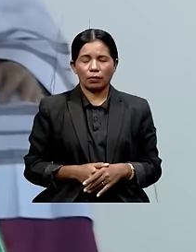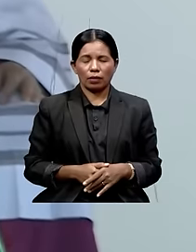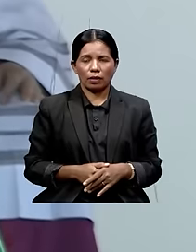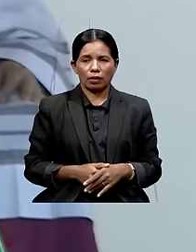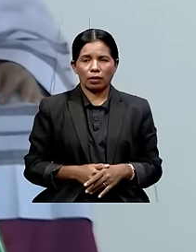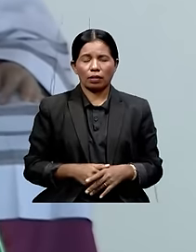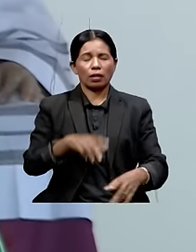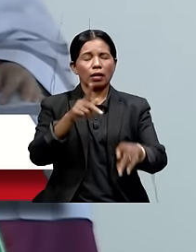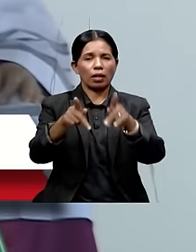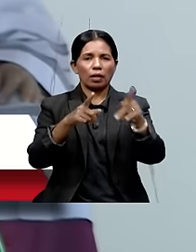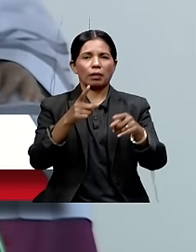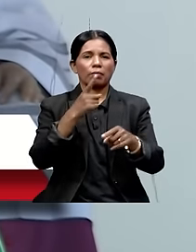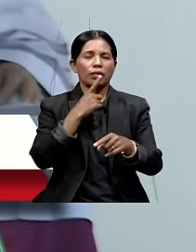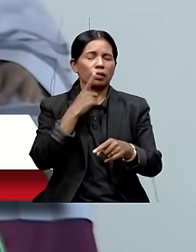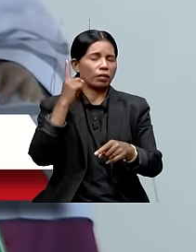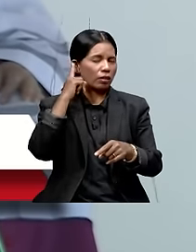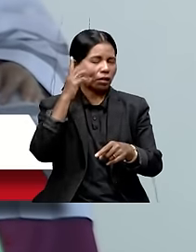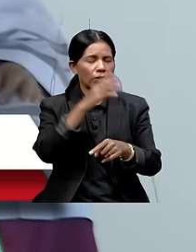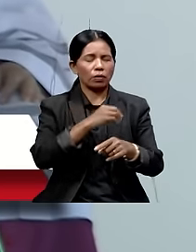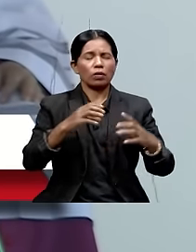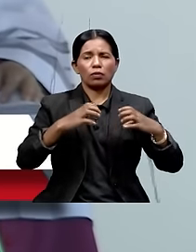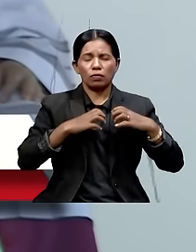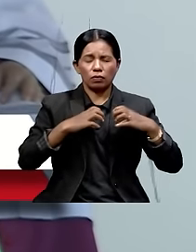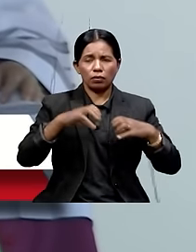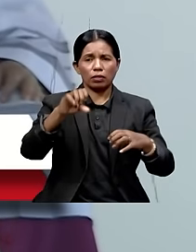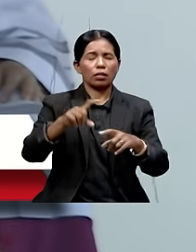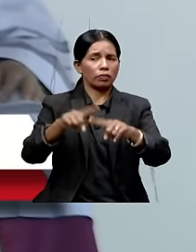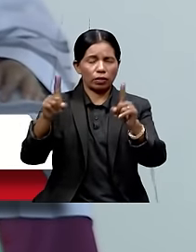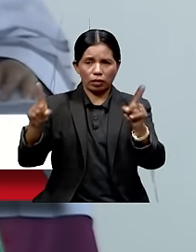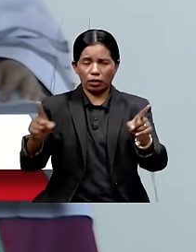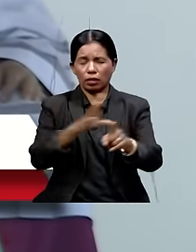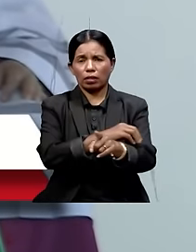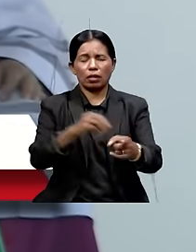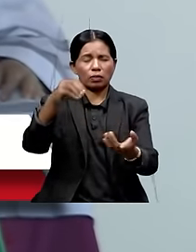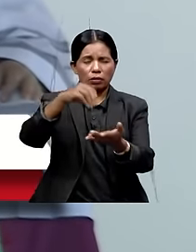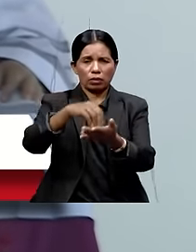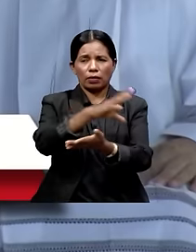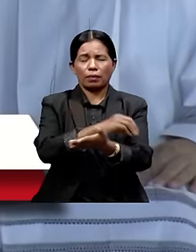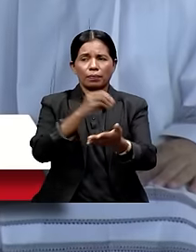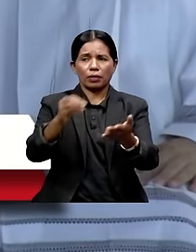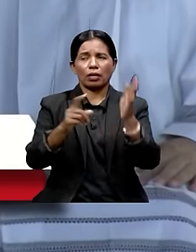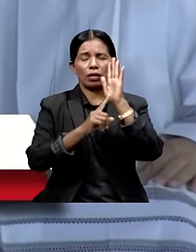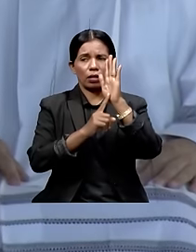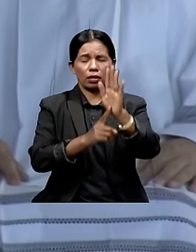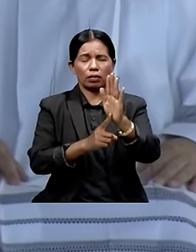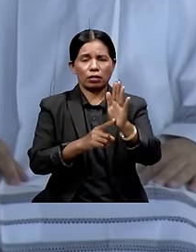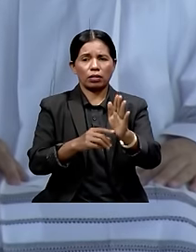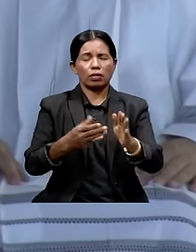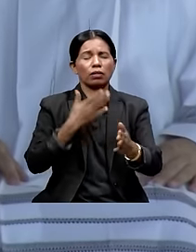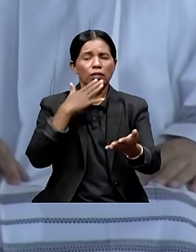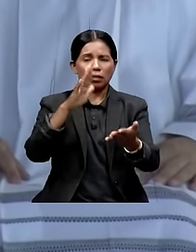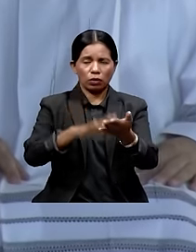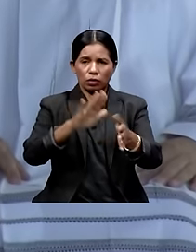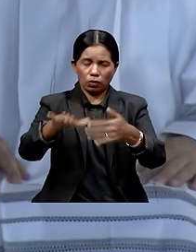Interiormente, ema diuk no fuan monok, tamba egoísmo, indiferença, tau atuarisca, resentimento no ódio. Buat